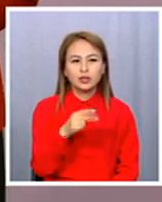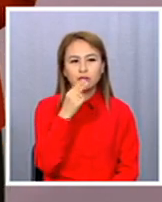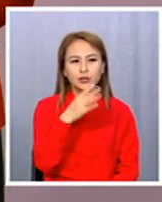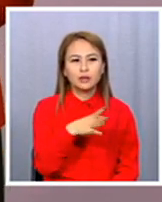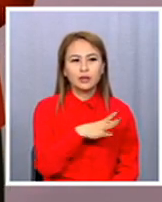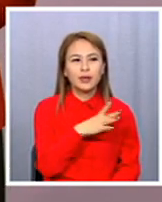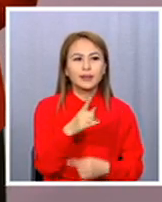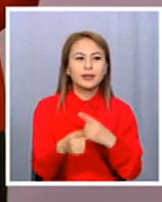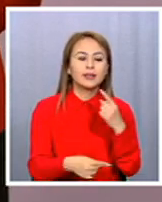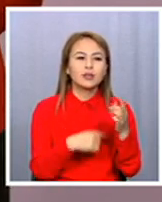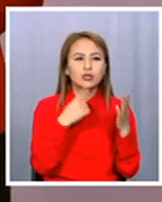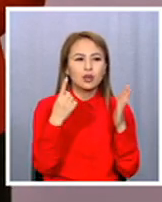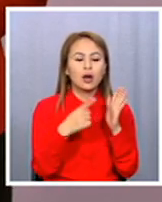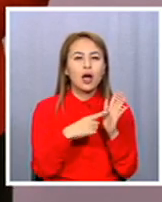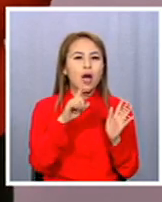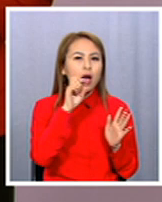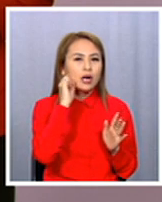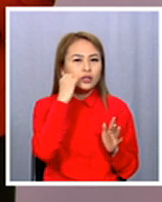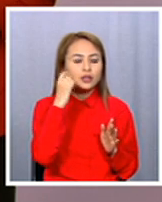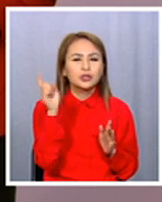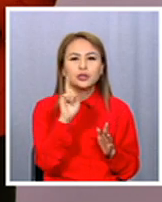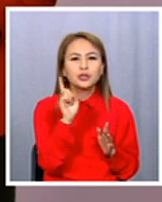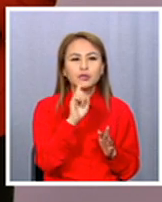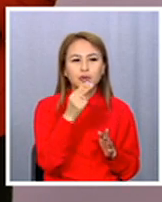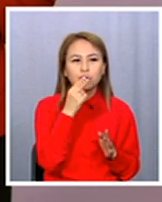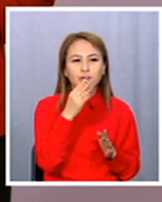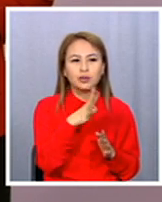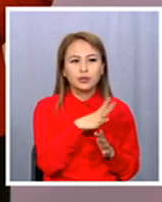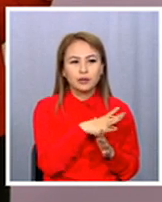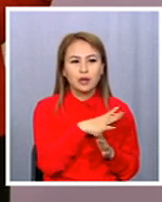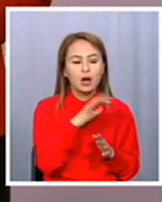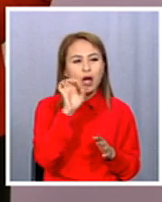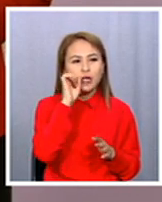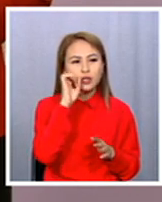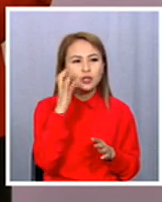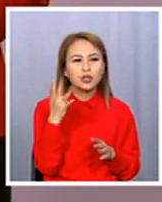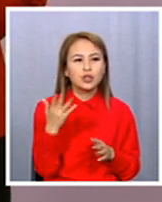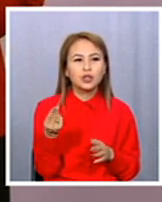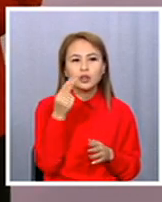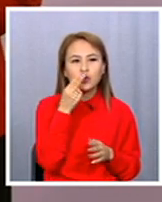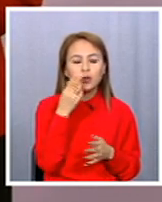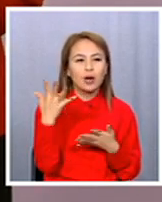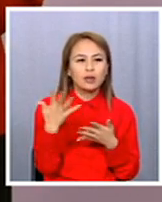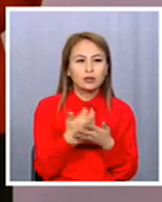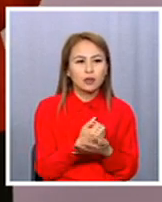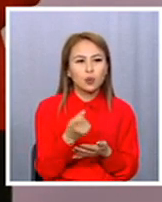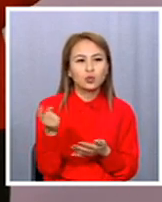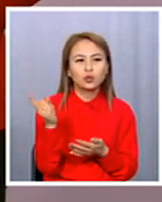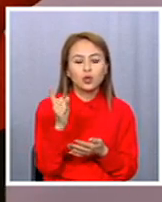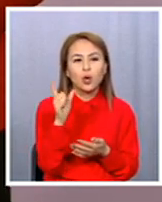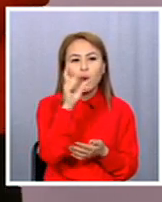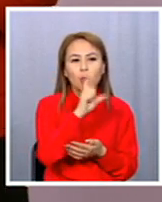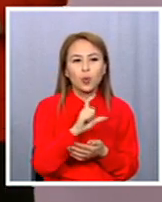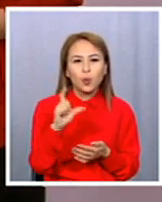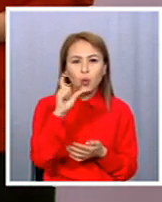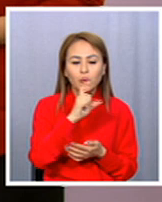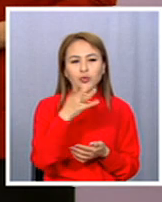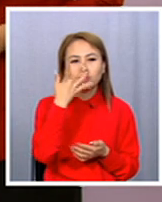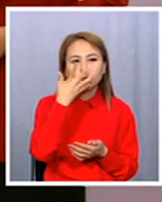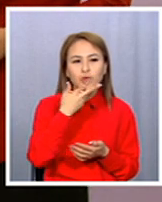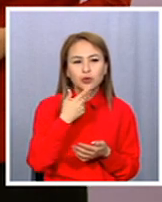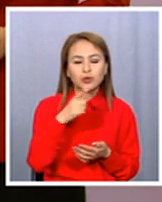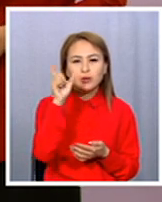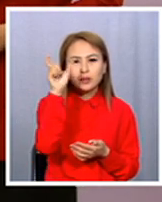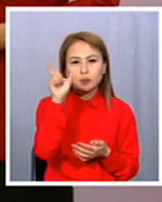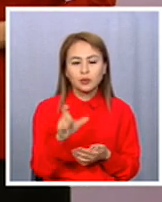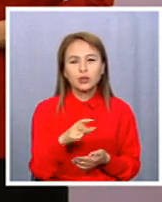Келесі сұрақ, әжесі неше бәліш жеді? Әжесі неше бәліш жегенін анықтау үшін көк түсті тік төрт